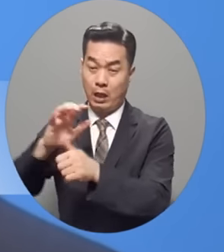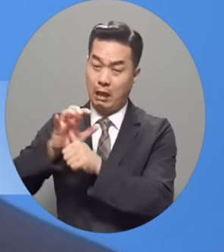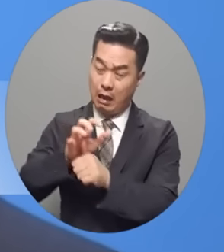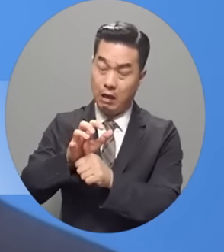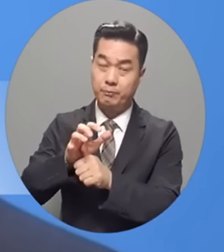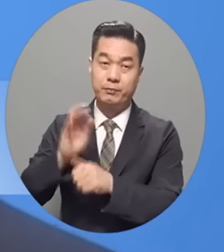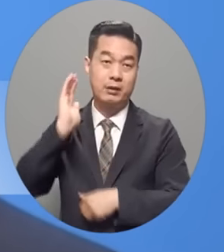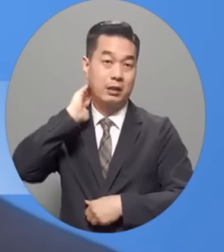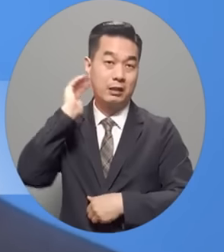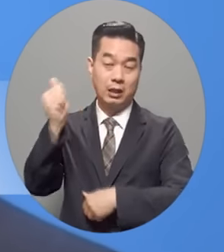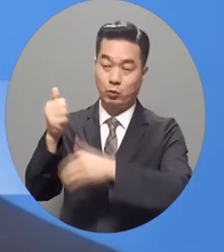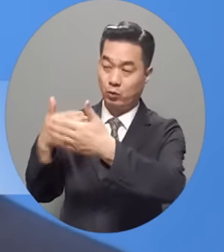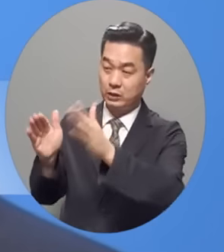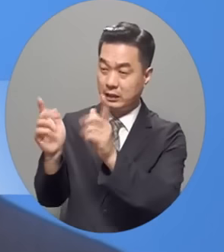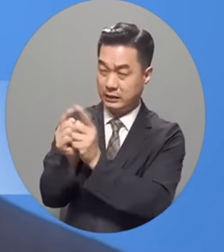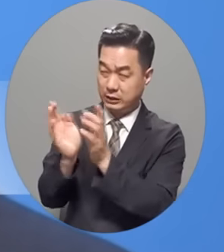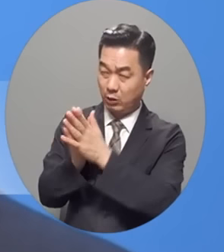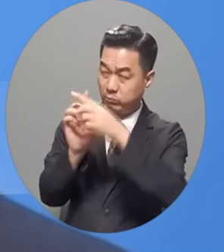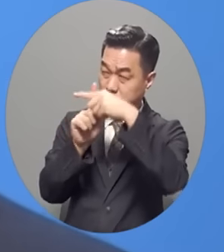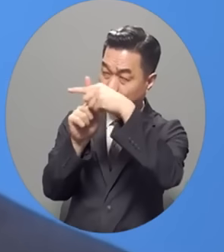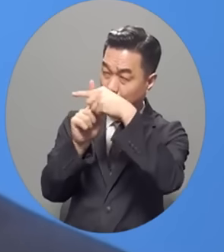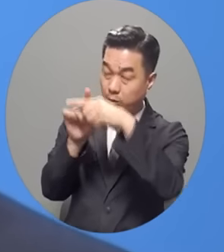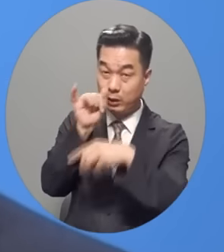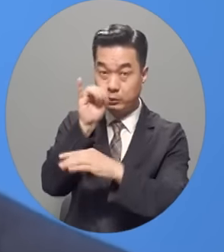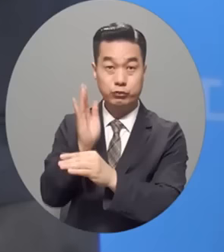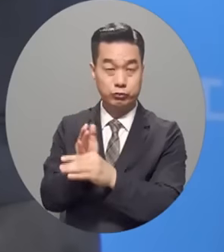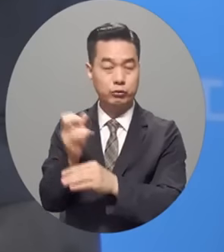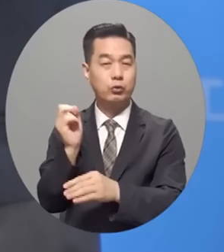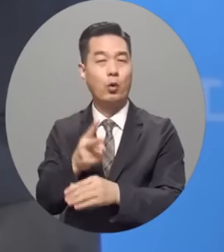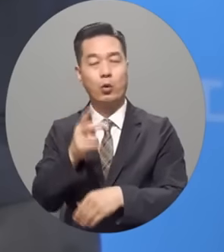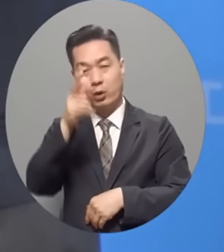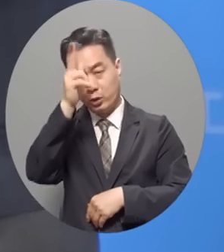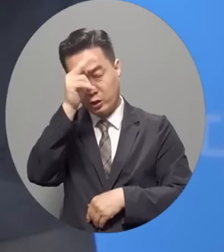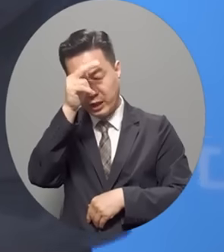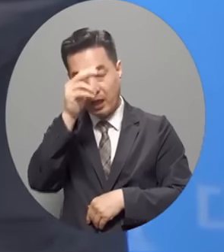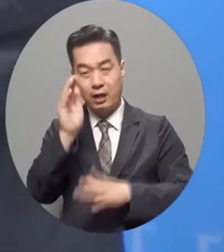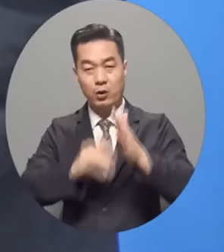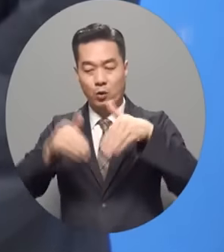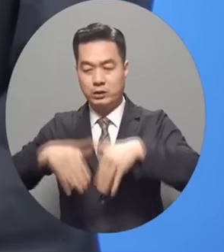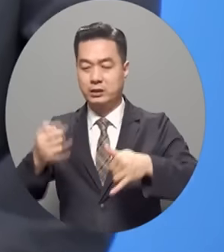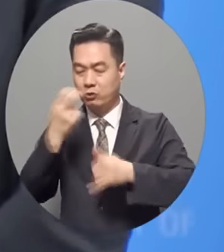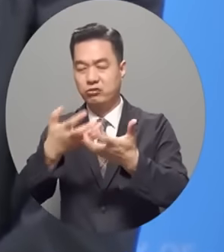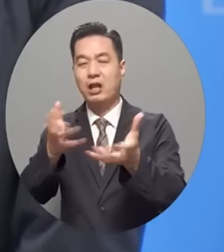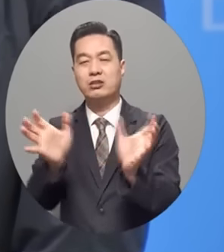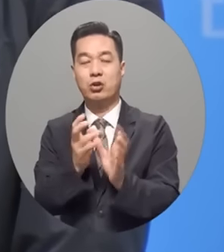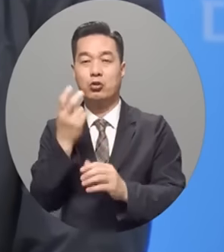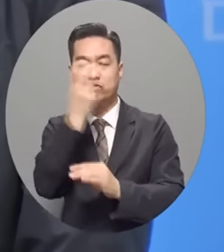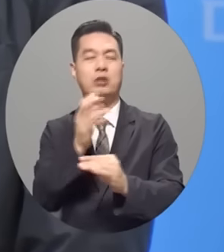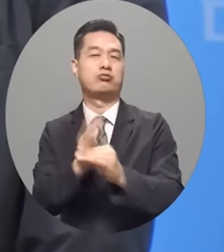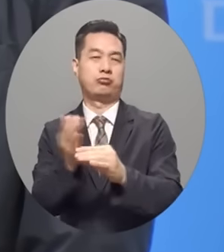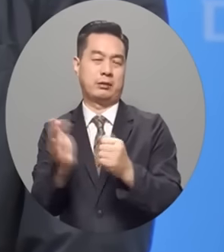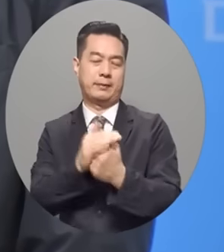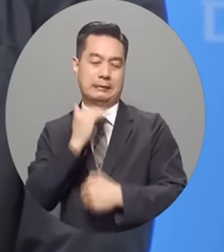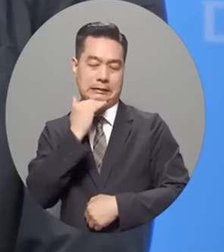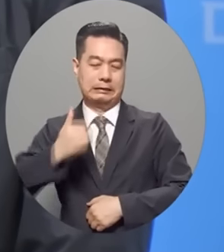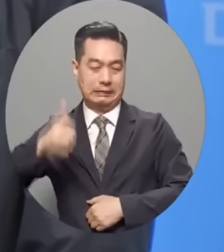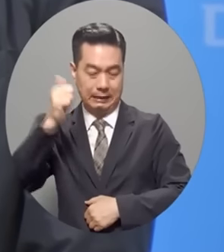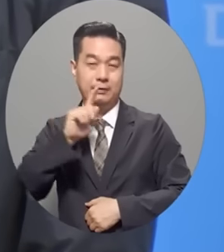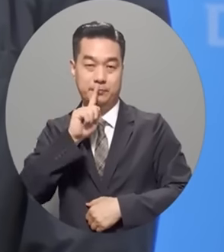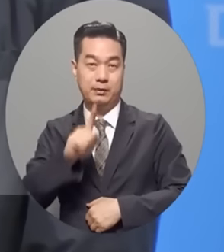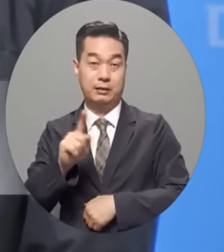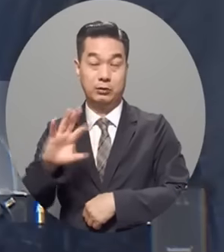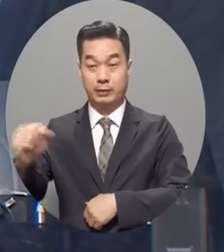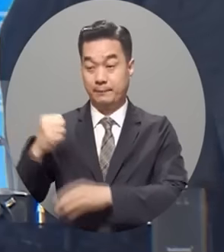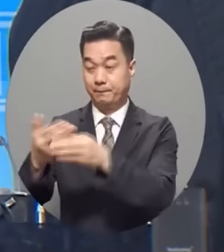있는 대통령실을 직접 겨누고 있는 데다 이미 경찰과 공수처가 수사하고 있기 때문에 기다려보자는 입장입니다.